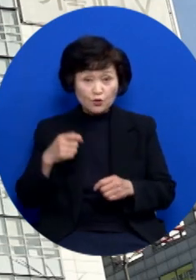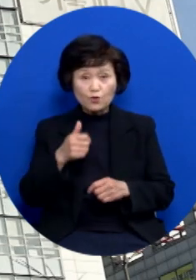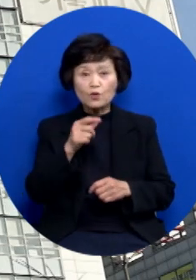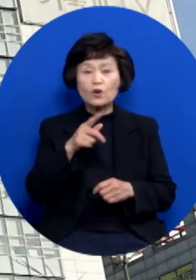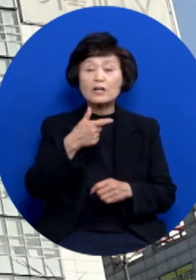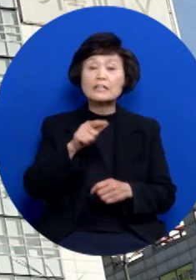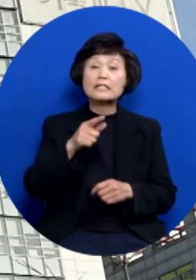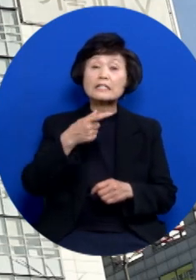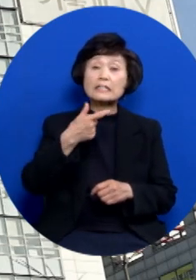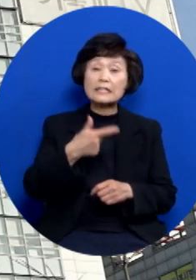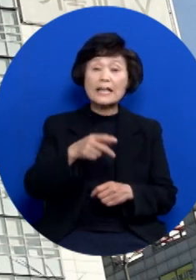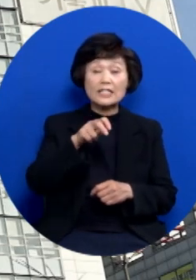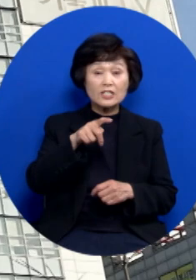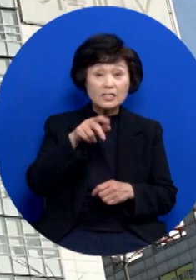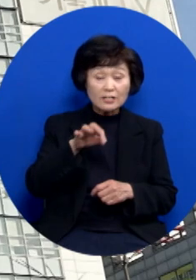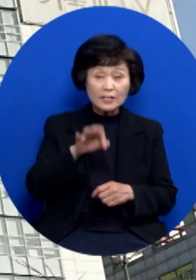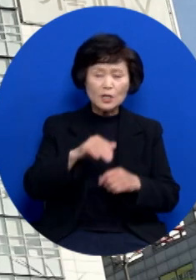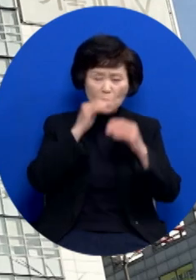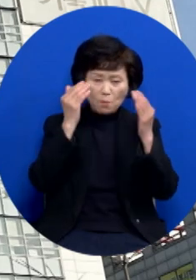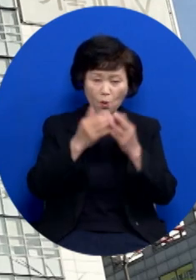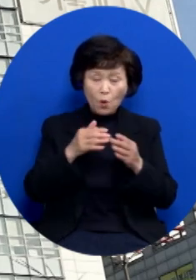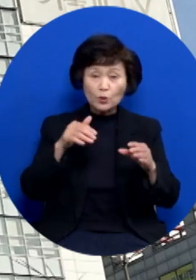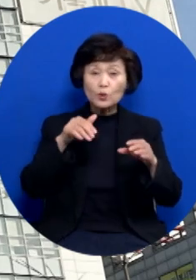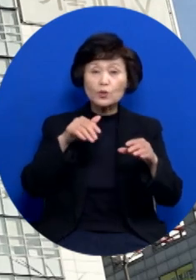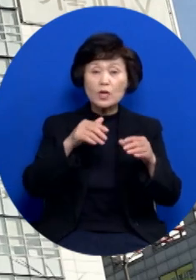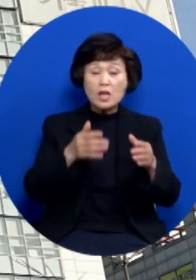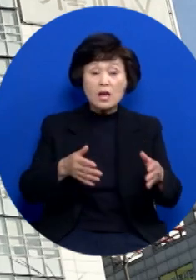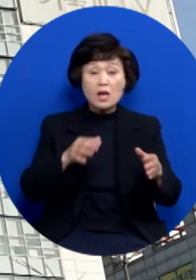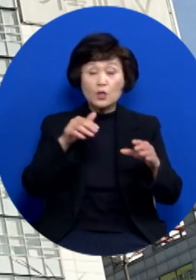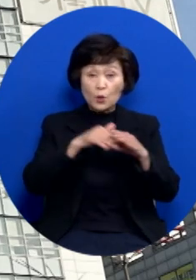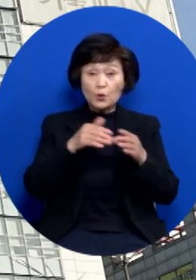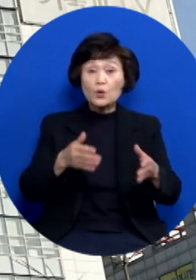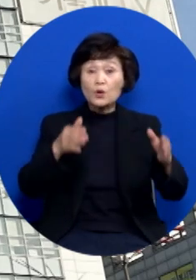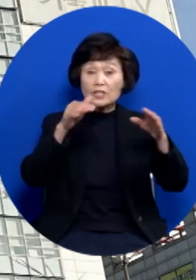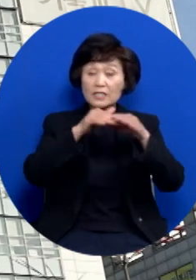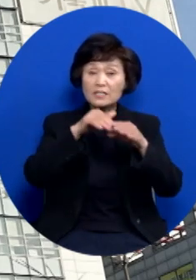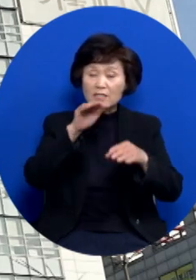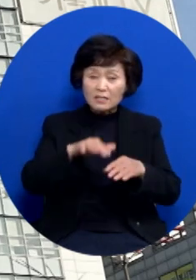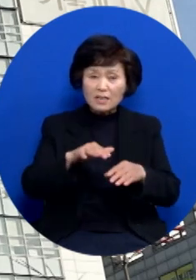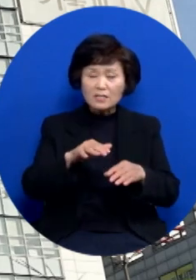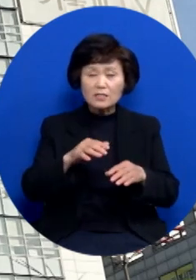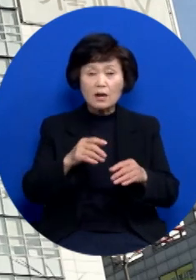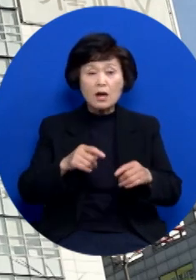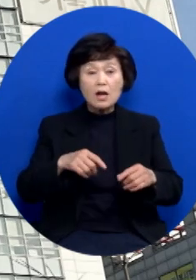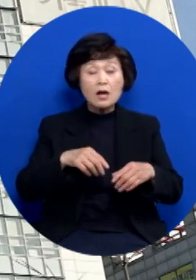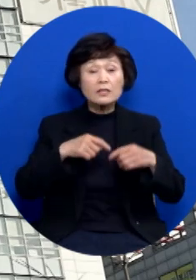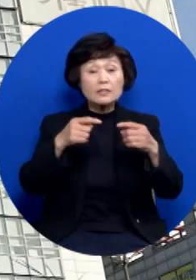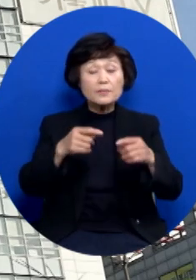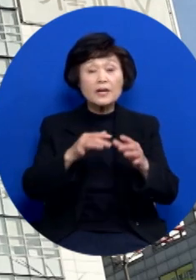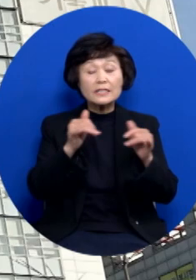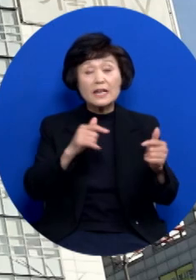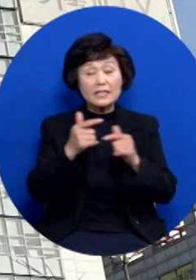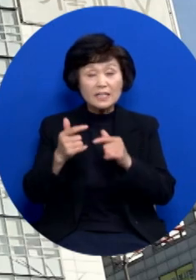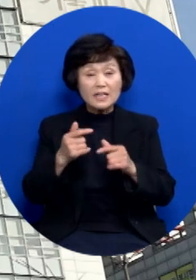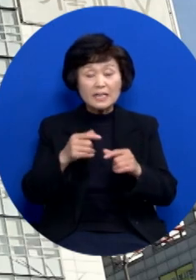허난성이 모든 교인에게 종교시설 입장 전에 개인정보를 입력하는 애플리케이션을 사용하게 하고 있다고